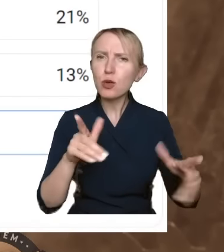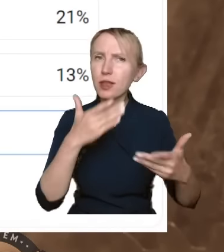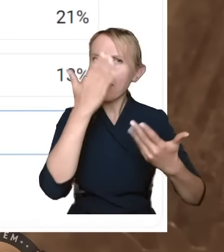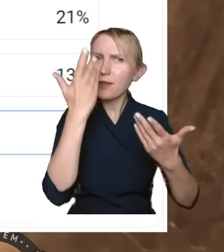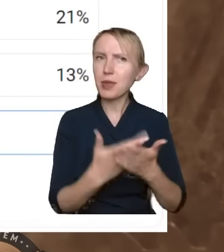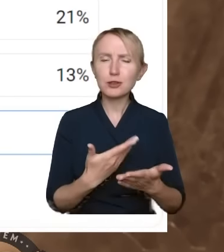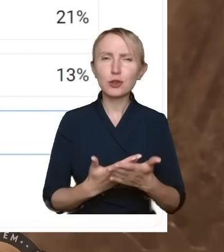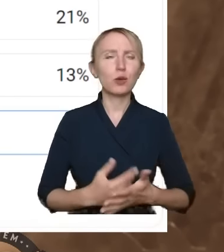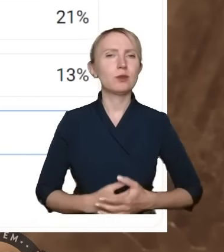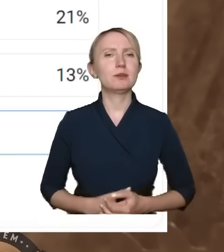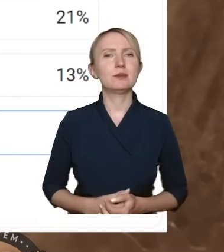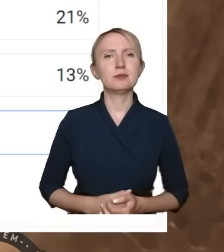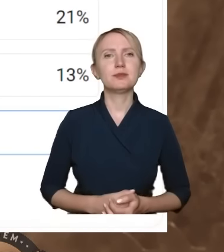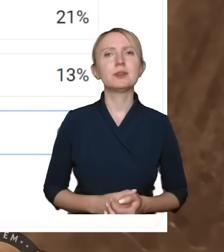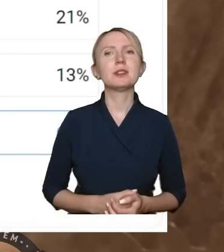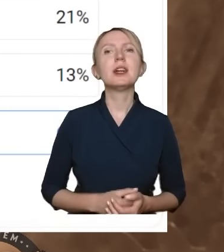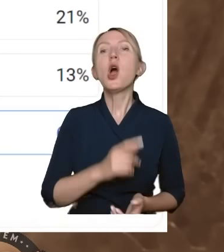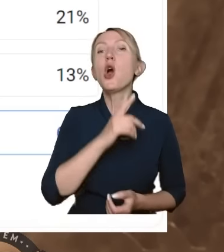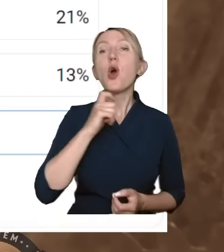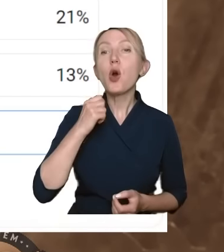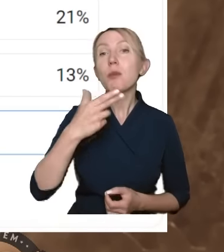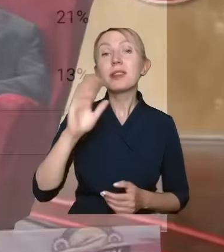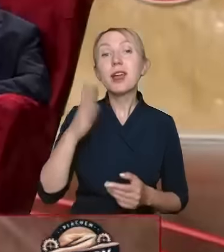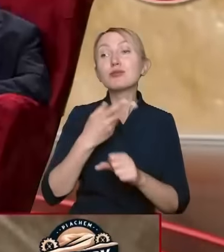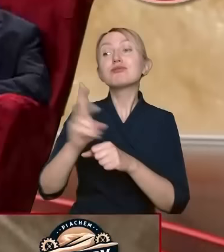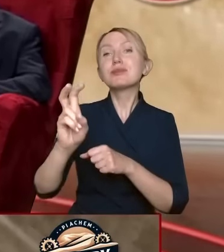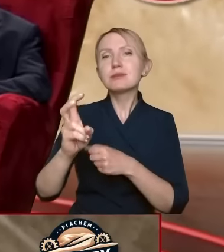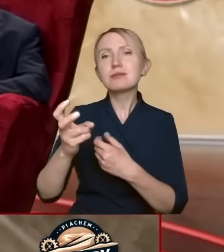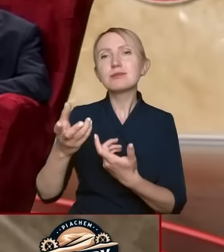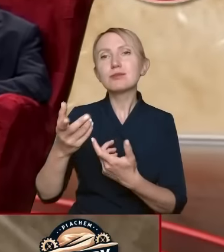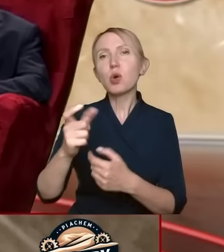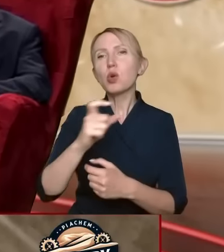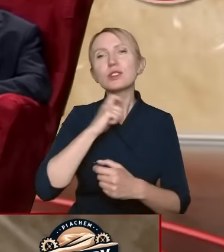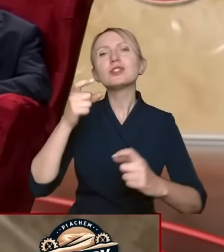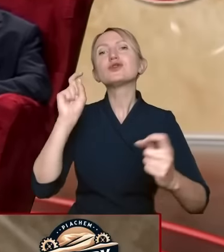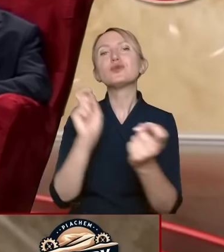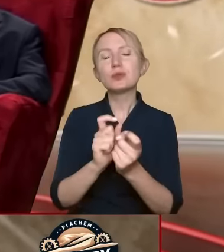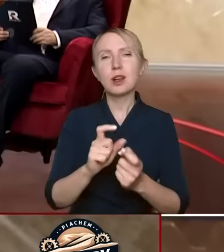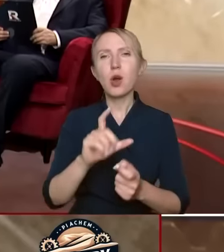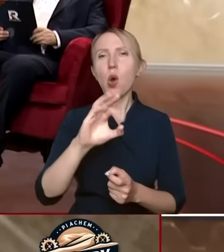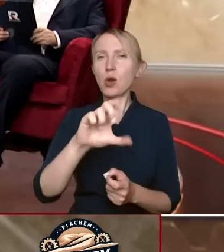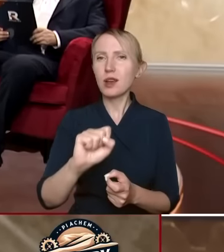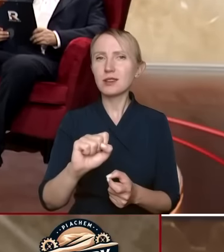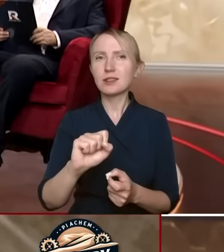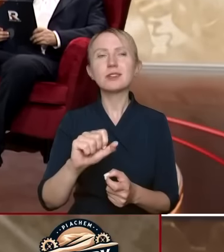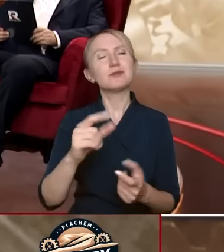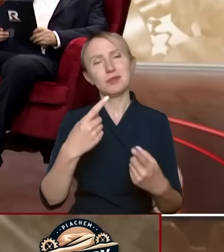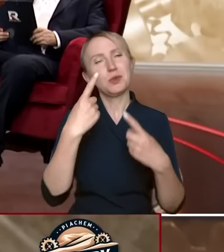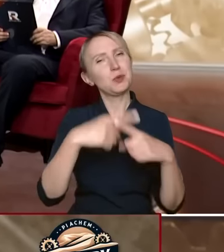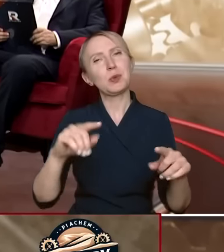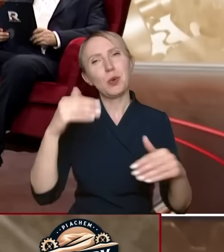dlaczego. Ojciec Mateusz wyleci, bo jest ostra jazda z księżmi. Olu, twoje dwa zdania na